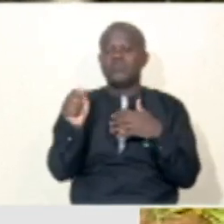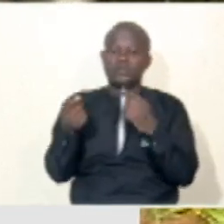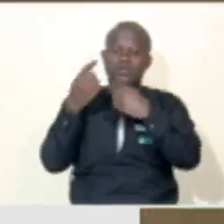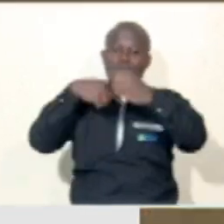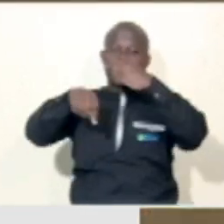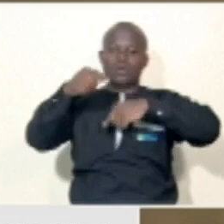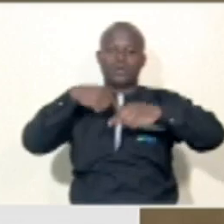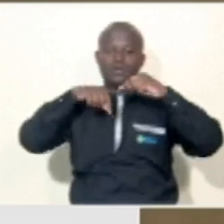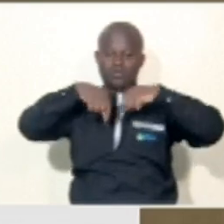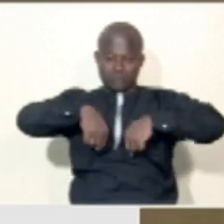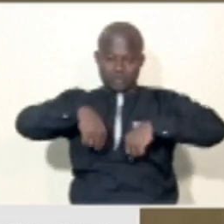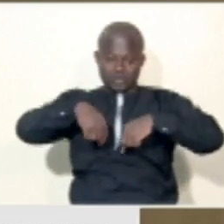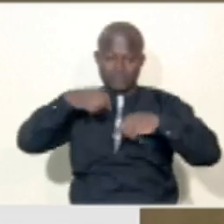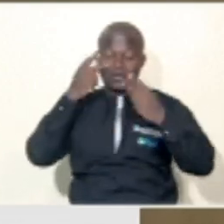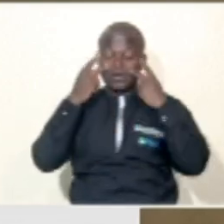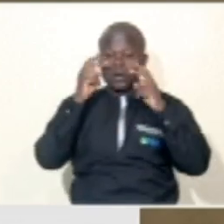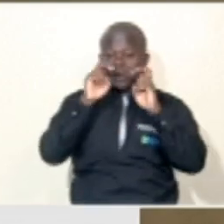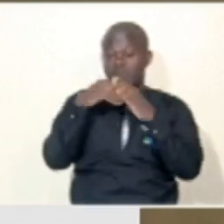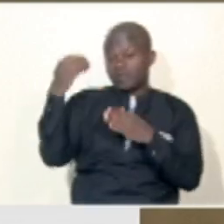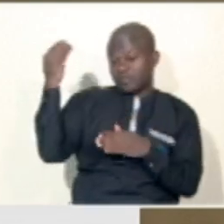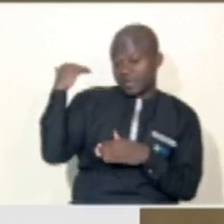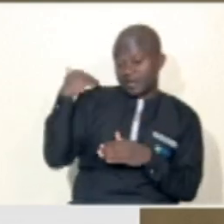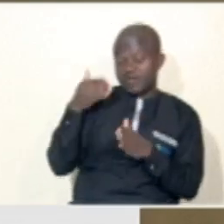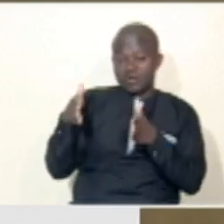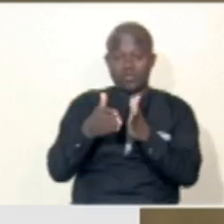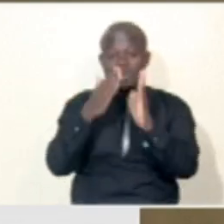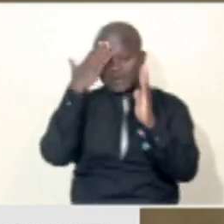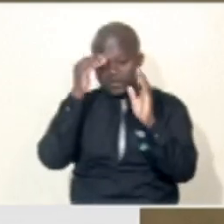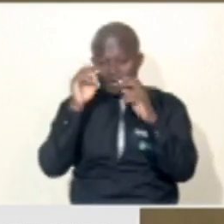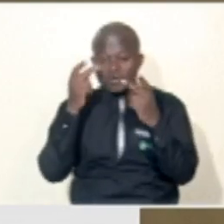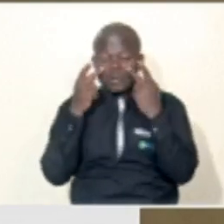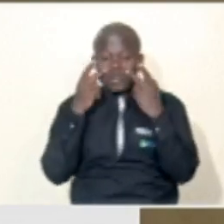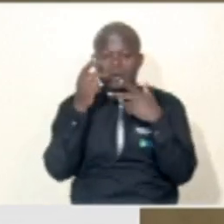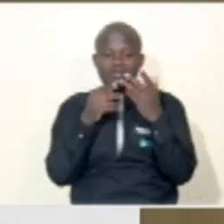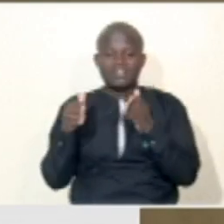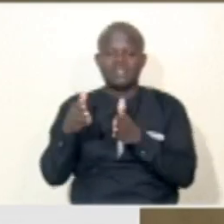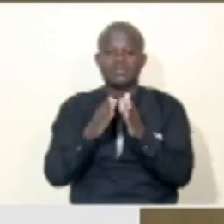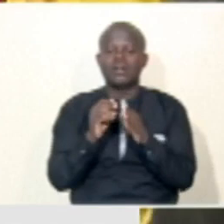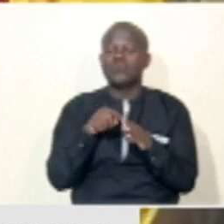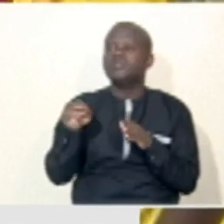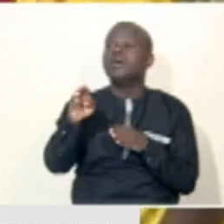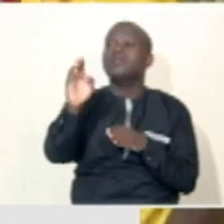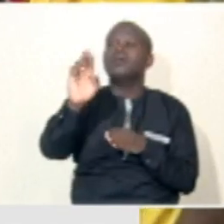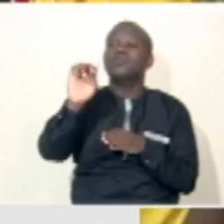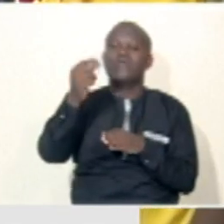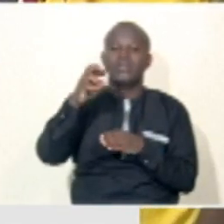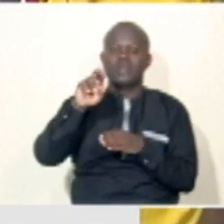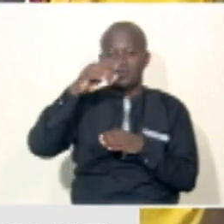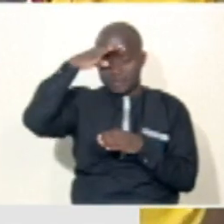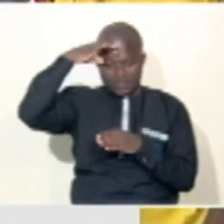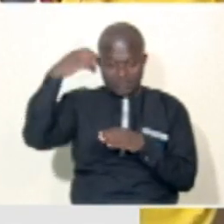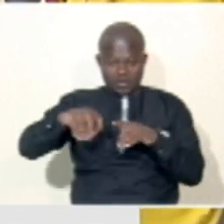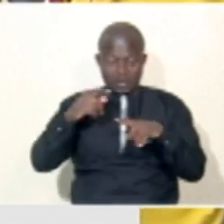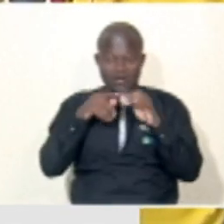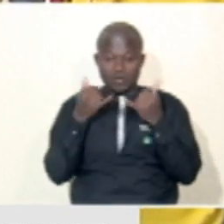bitugarukira urabona ko mbere umuhanda kugira ngo uzabone inzira igera ku ruhero kwa rugukomurume ariko urabona ko